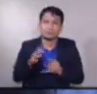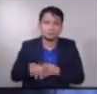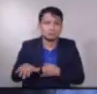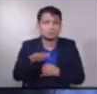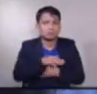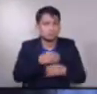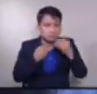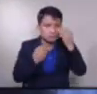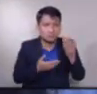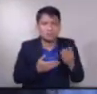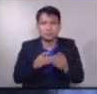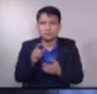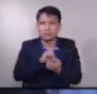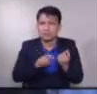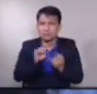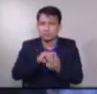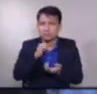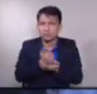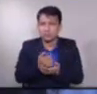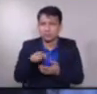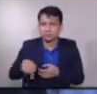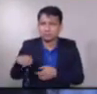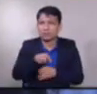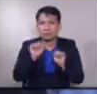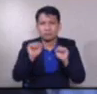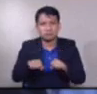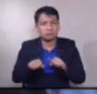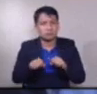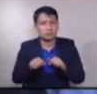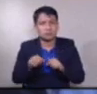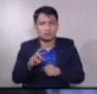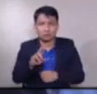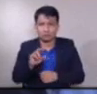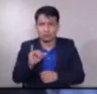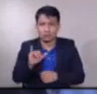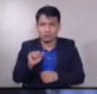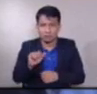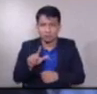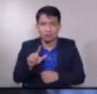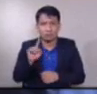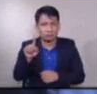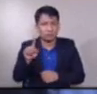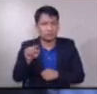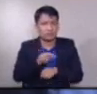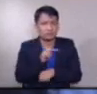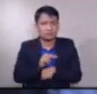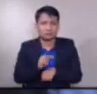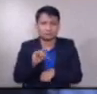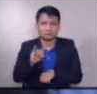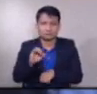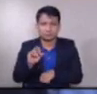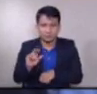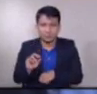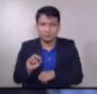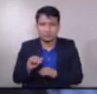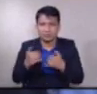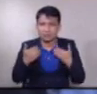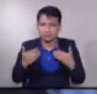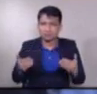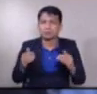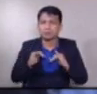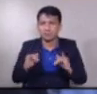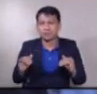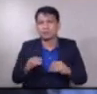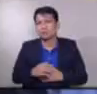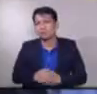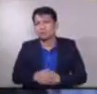already established 25 federal state regionate under the Royal Maharlika Tribes One Nation. So, okay. Stable po kami doon.